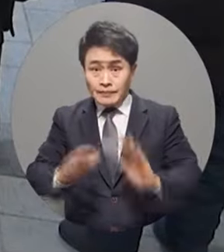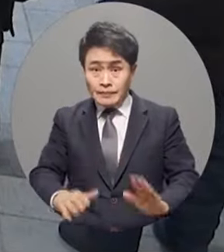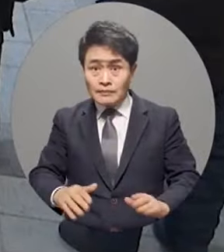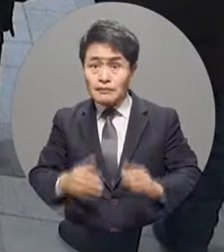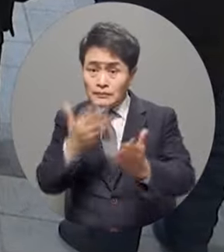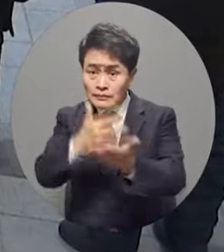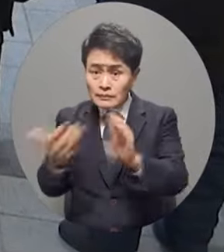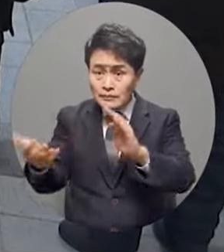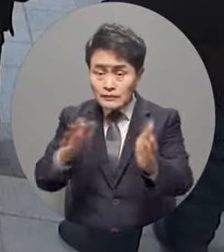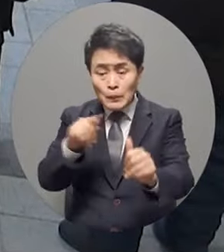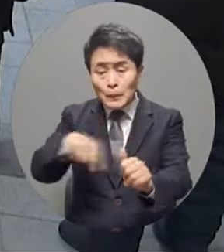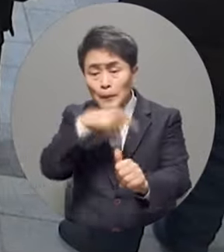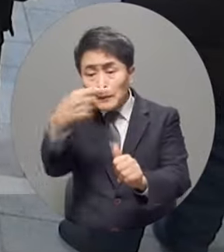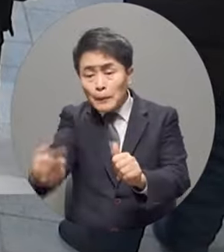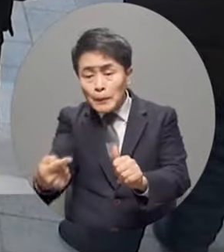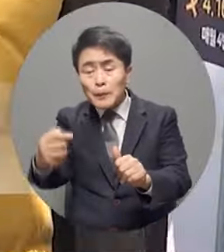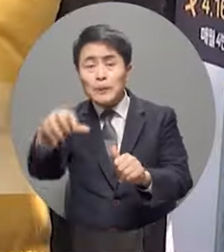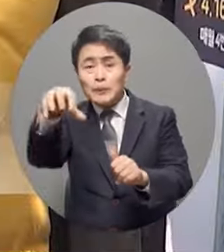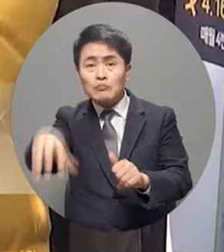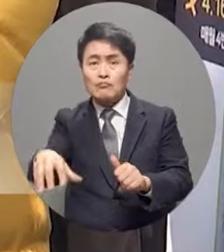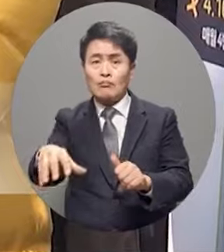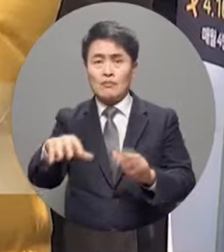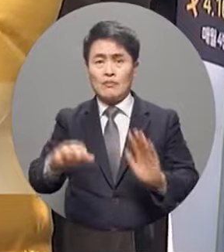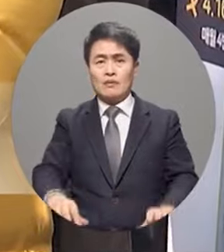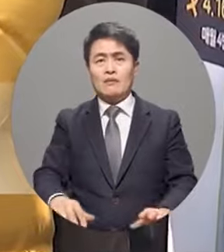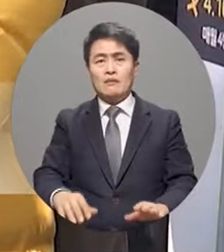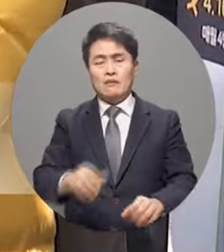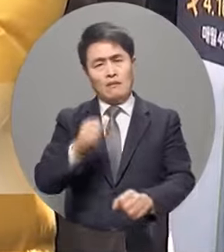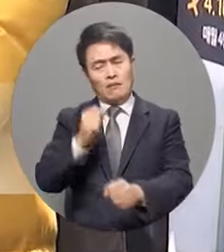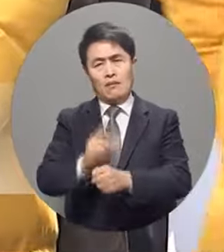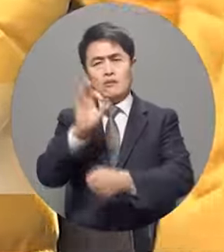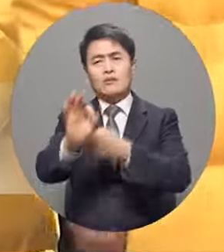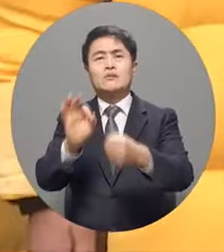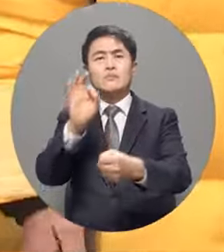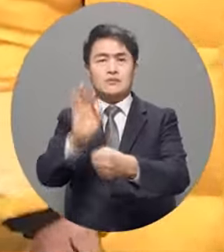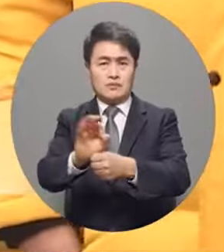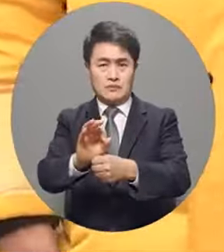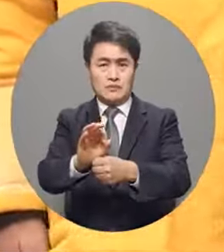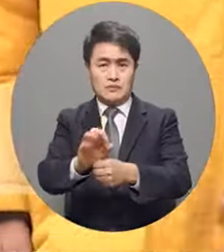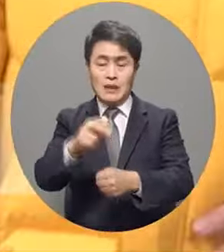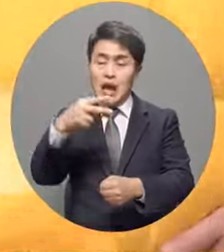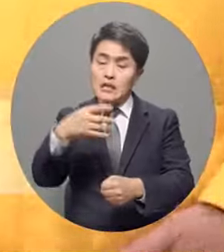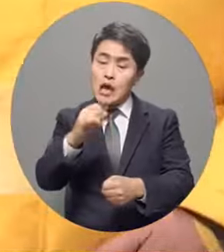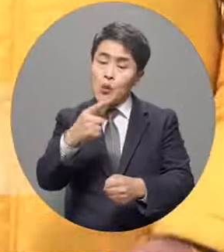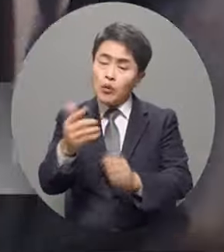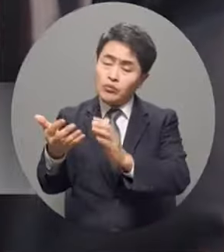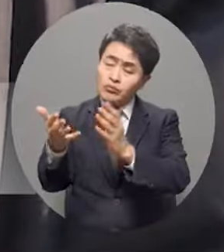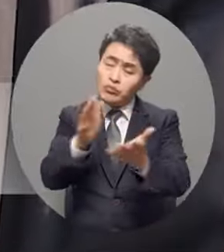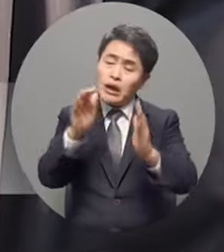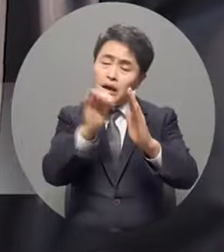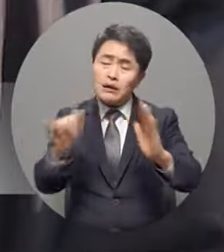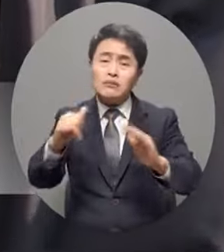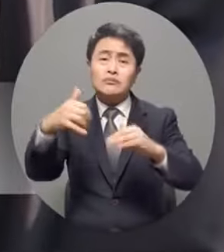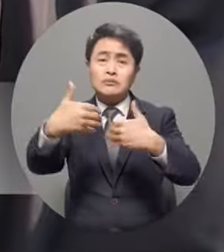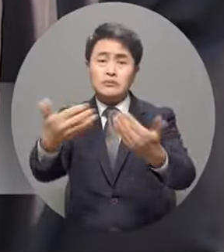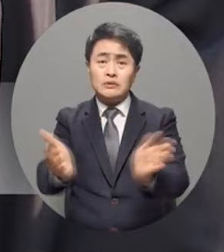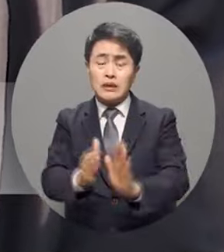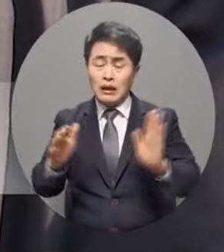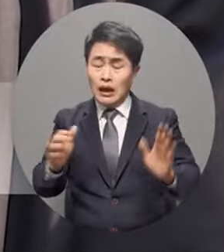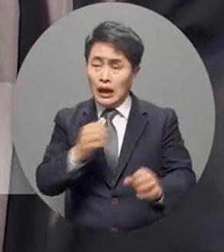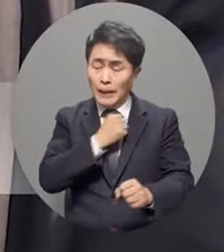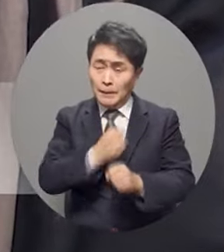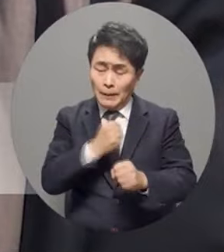유족들이 있는 바로 길 건너편엔 어느덧 참사 10주기를 맞은 세월호 희생자 유족들도 있습니다. 황망한